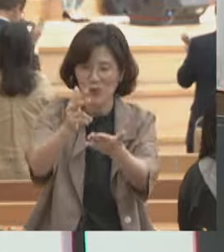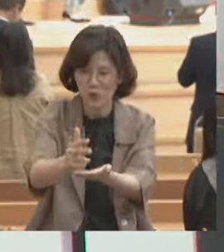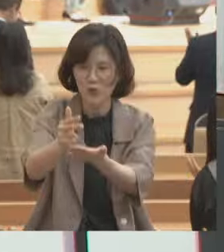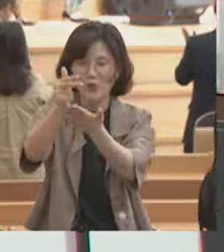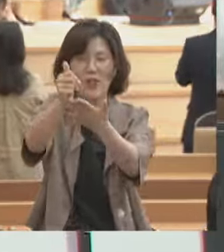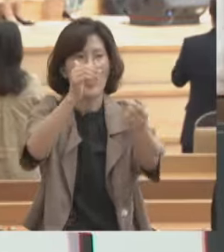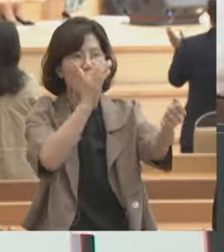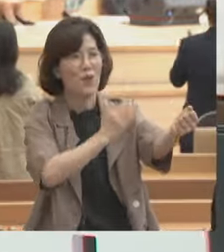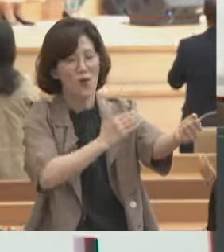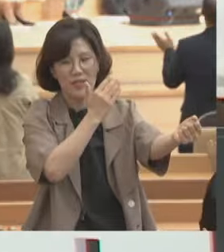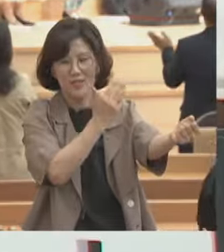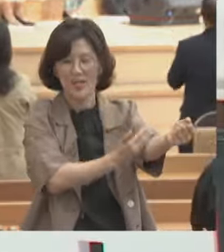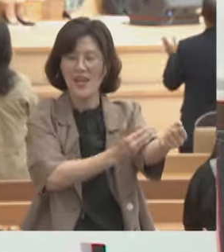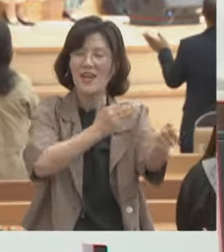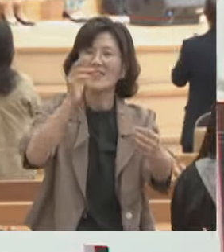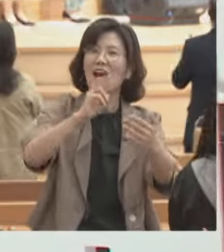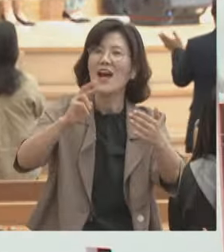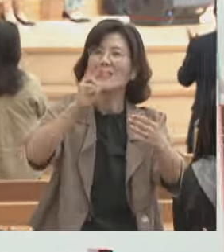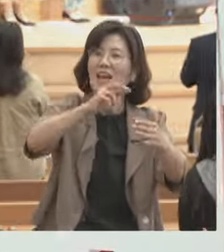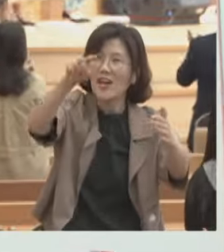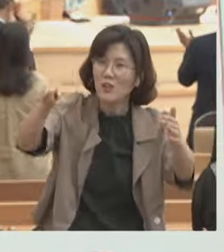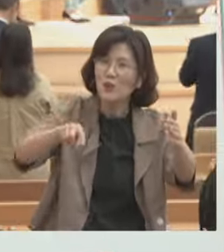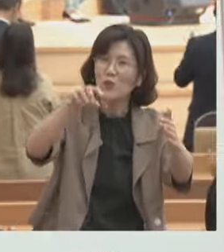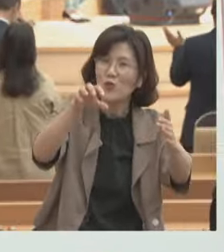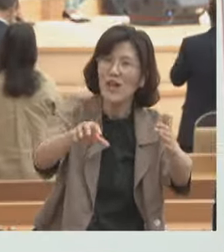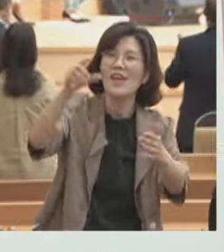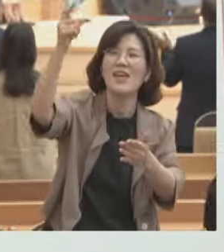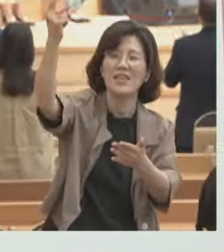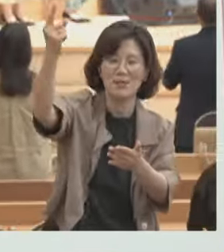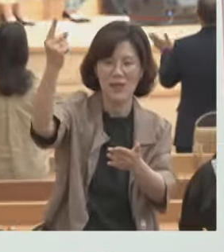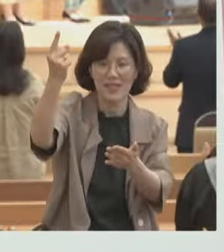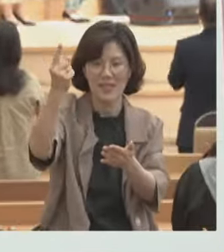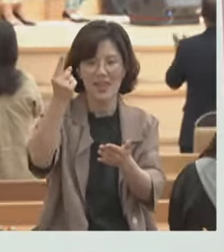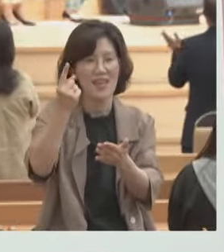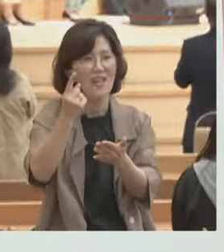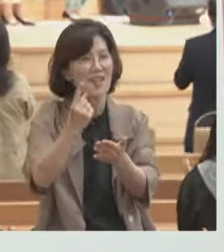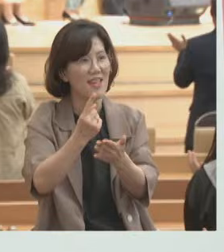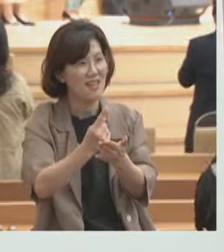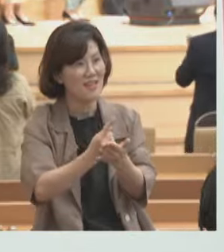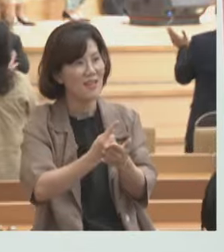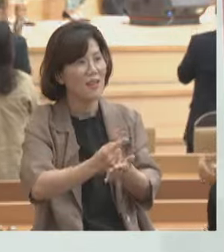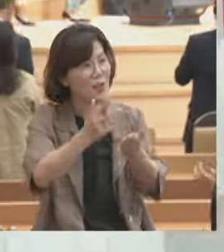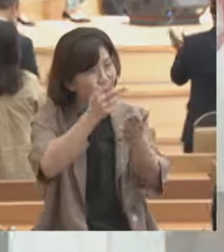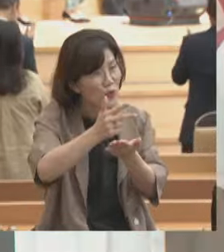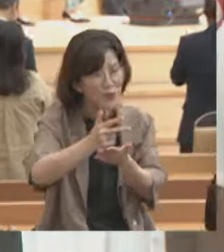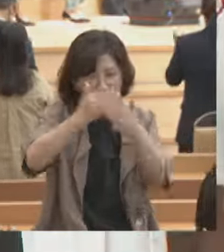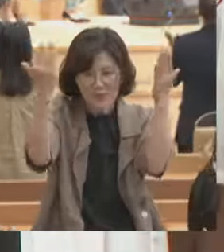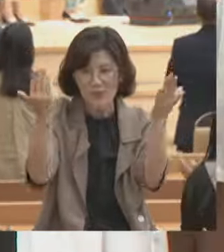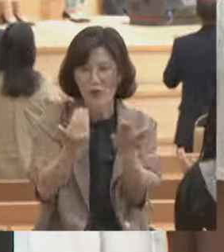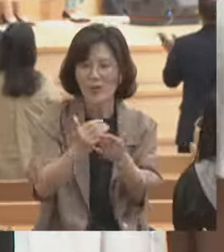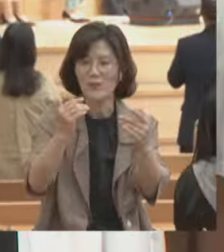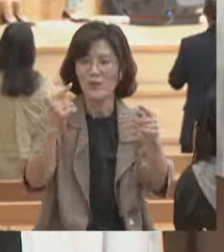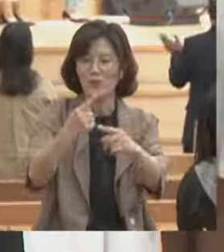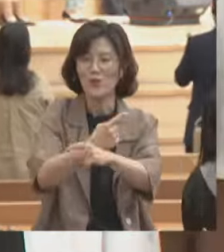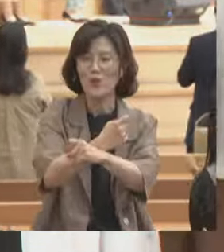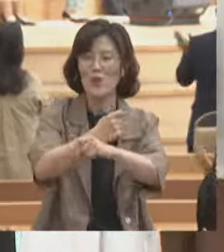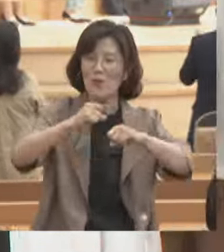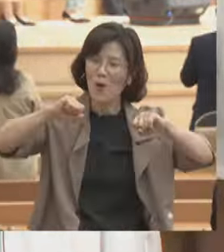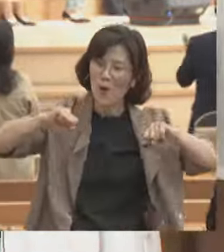주의 나라 주의 권세 찬양 중에 이 말에 모든